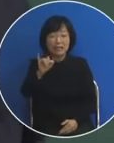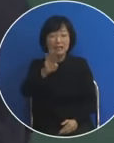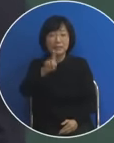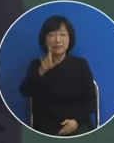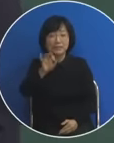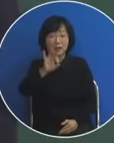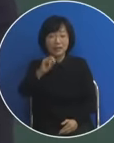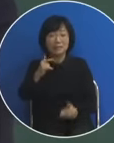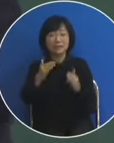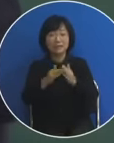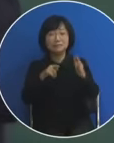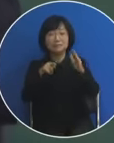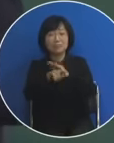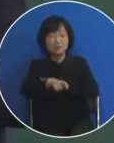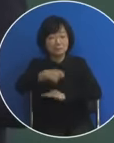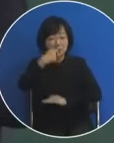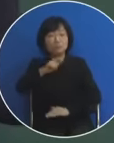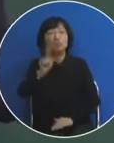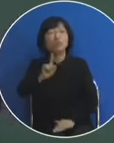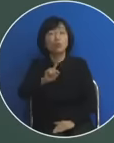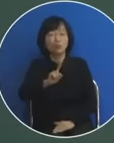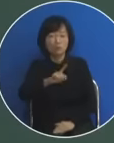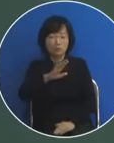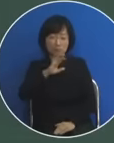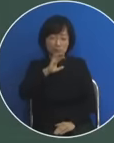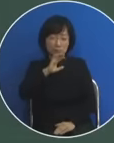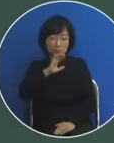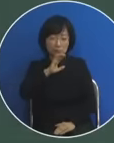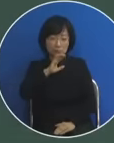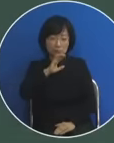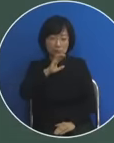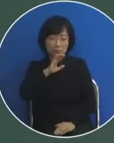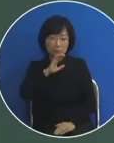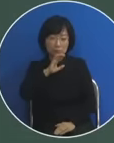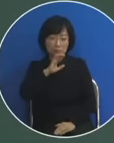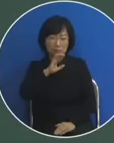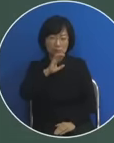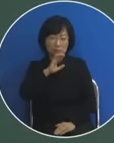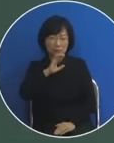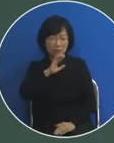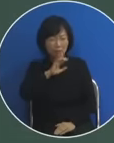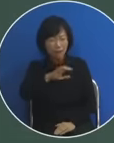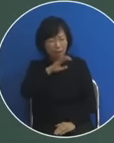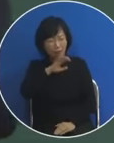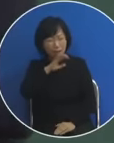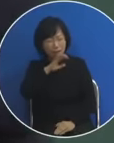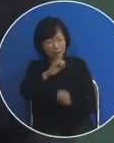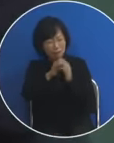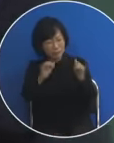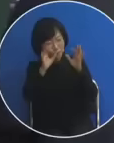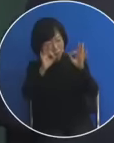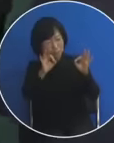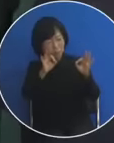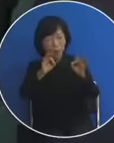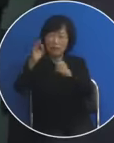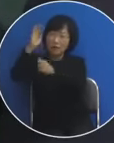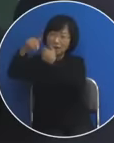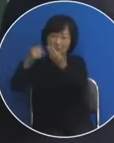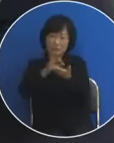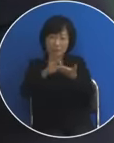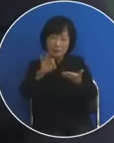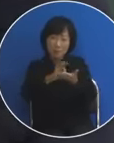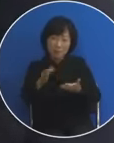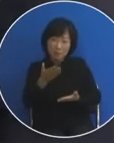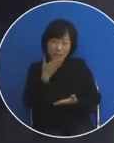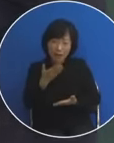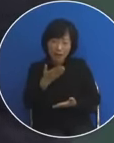pagan? 11장이죠. It's chapter 11 that is. 사실은 쓰실 수가 없어요. And so honestly, God could not use those people. 여러분들이 하나님이 여러분을 목표로